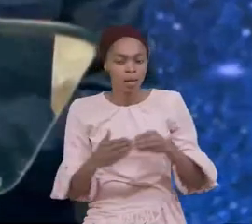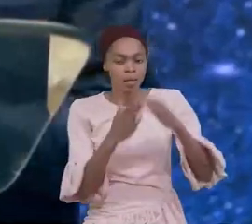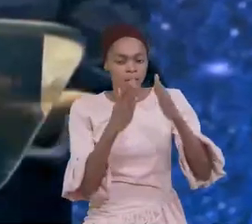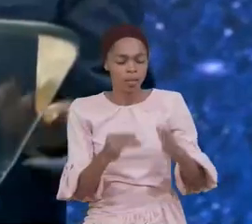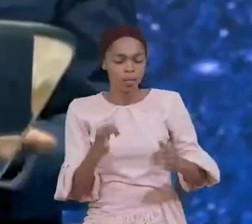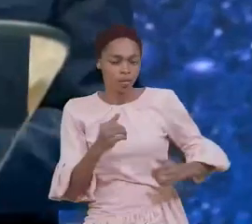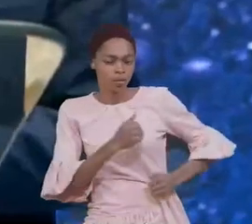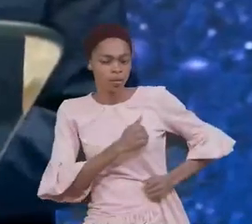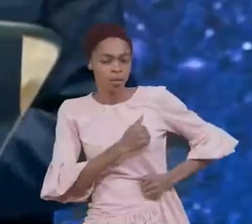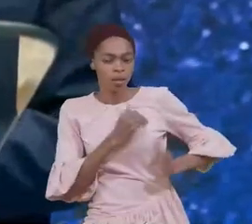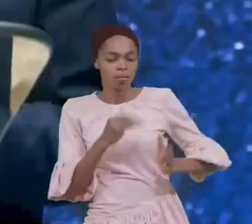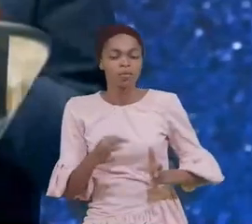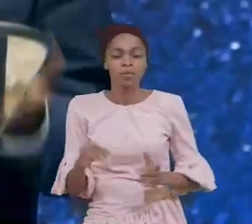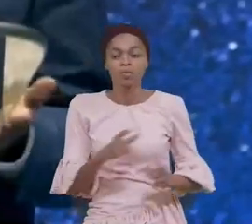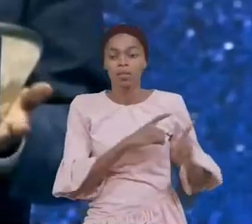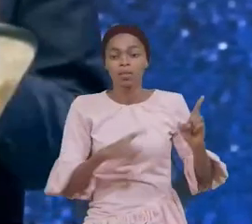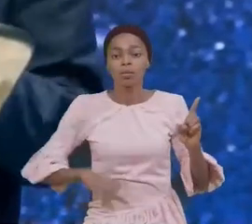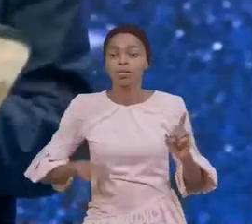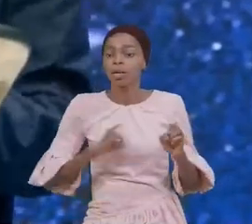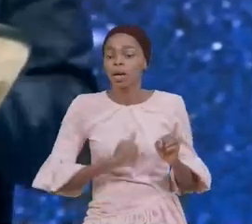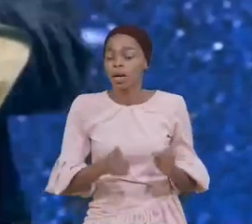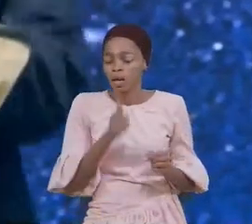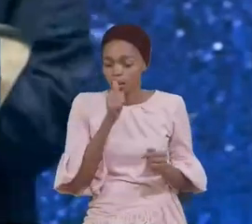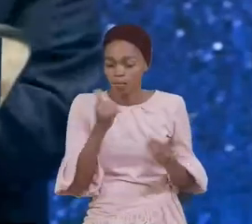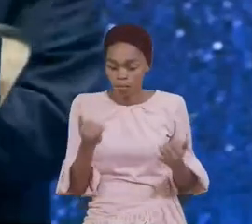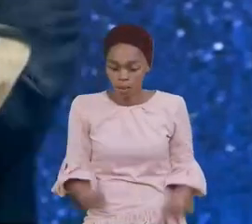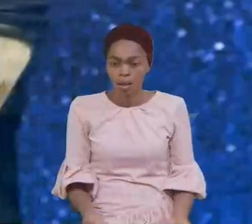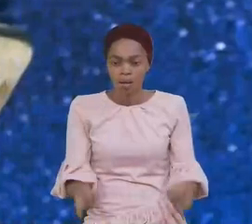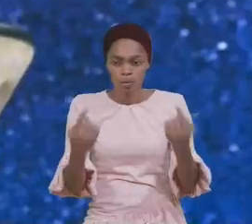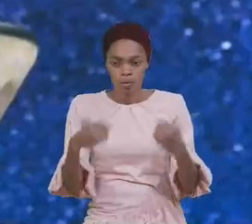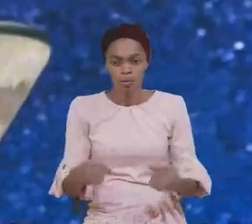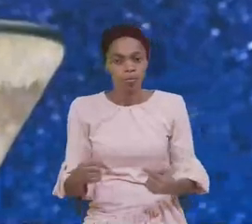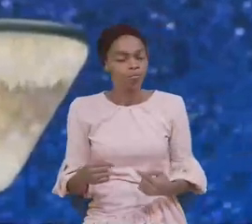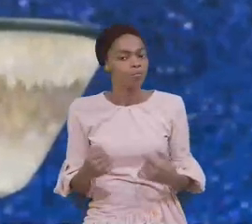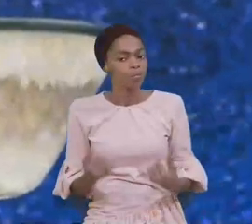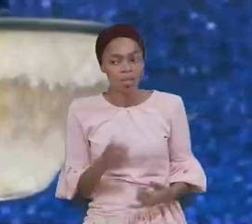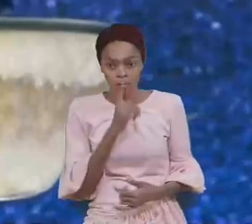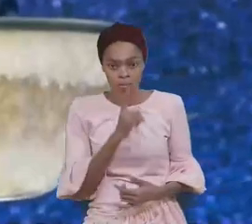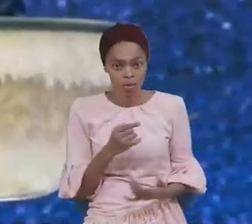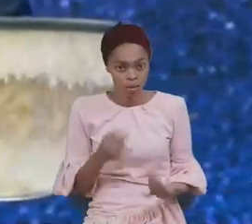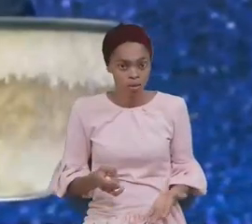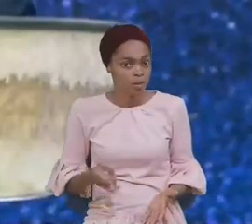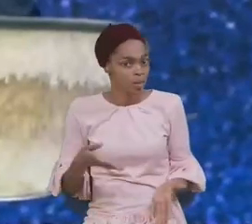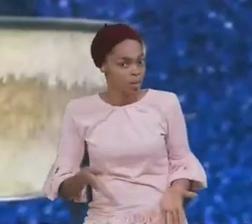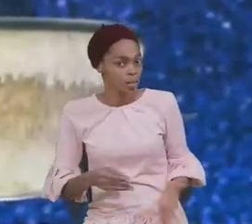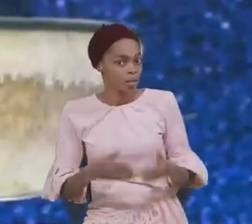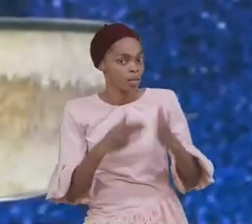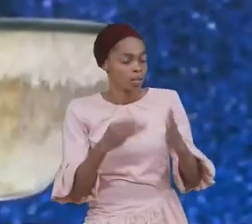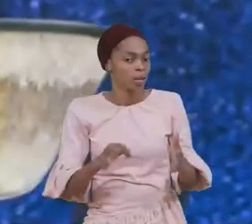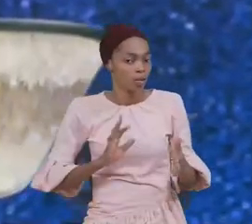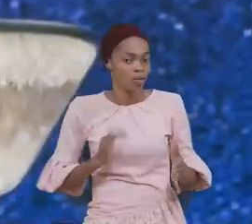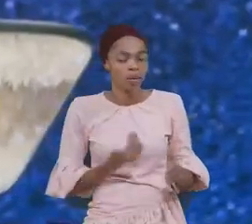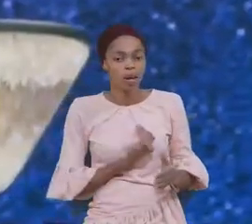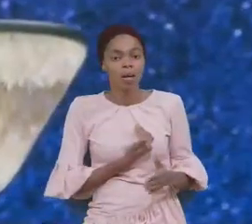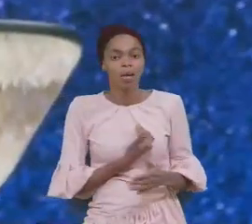l'armée de l'Éternel. J'arrive maintenant. » Au fait, voici le prince de